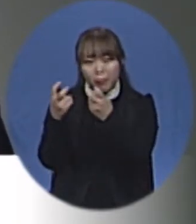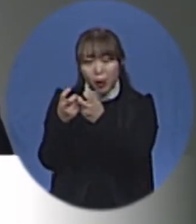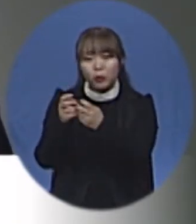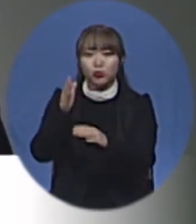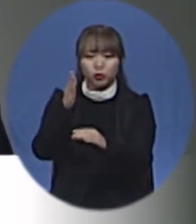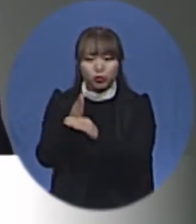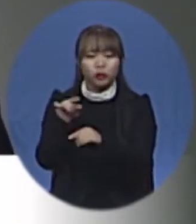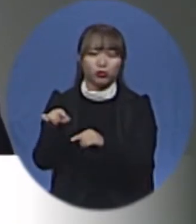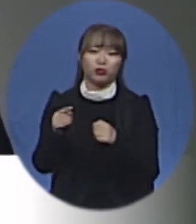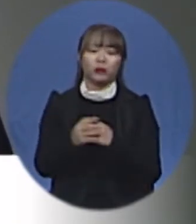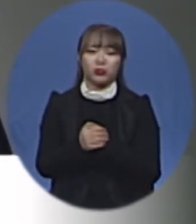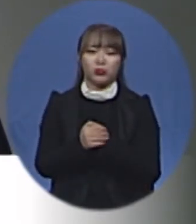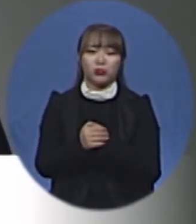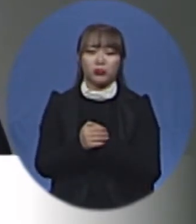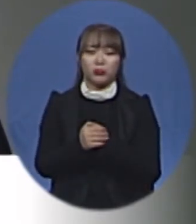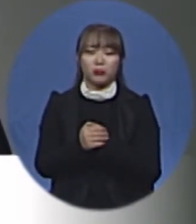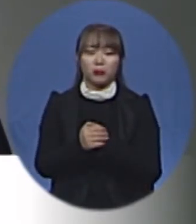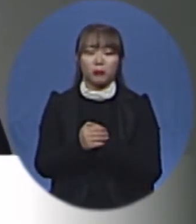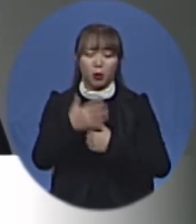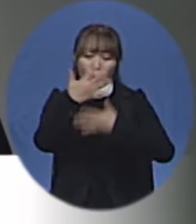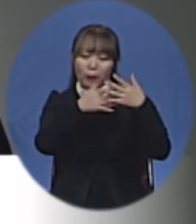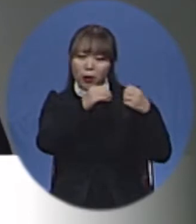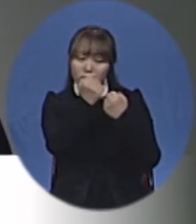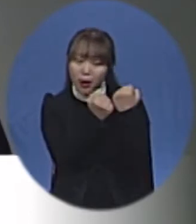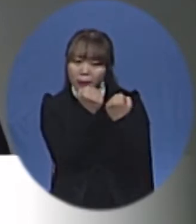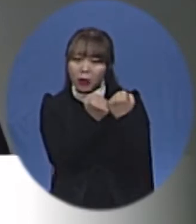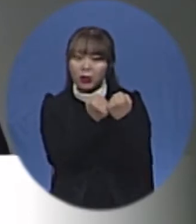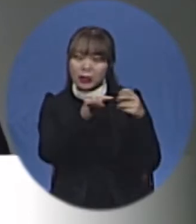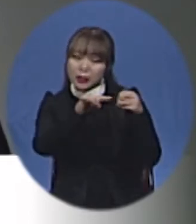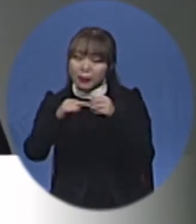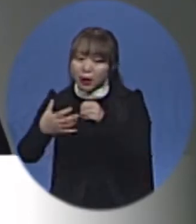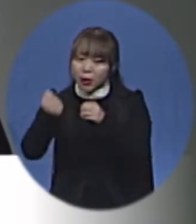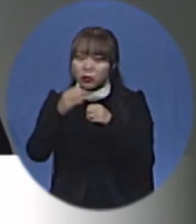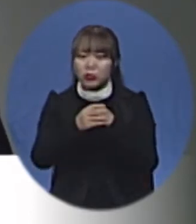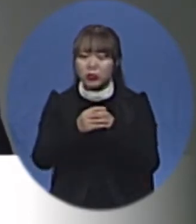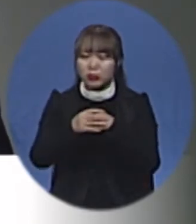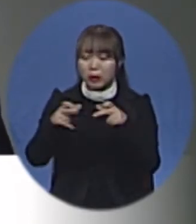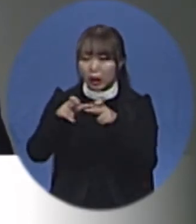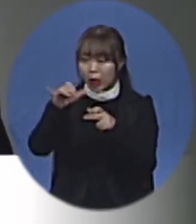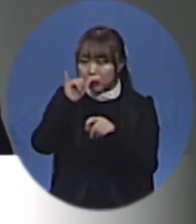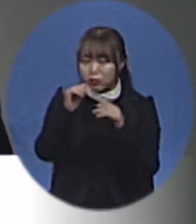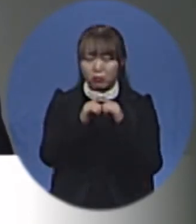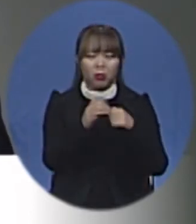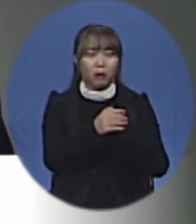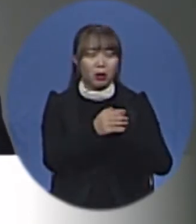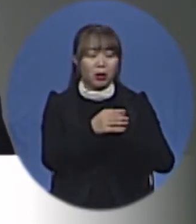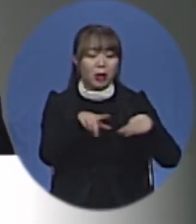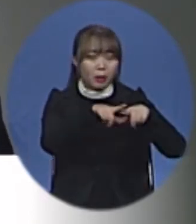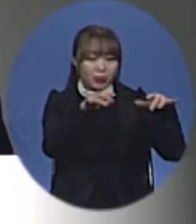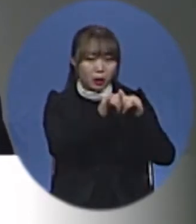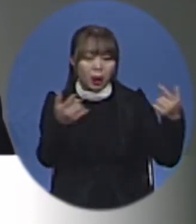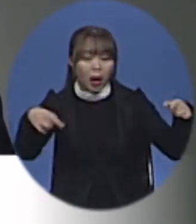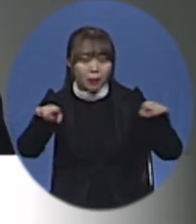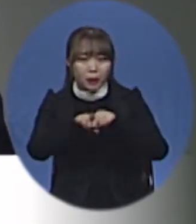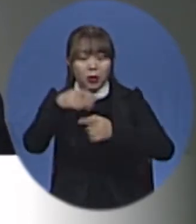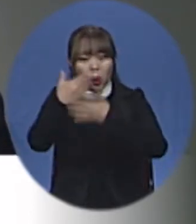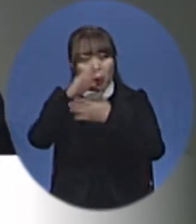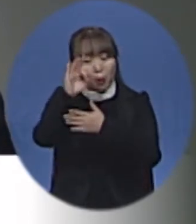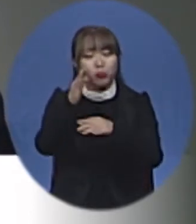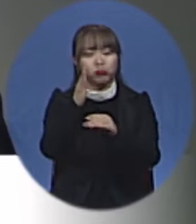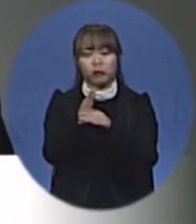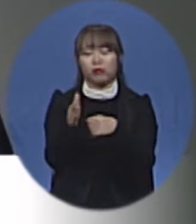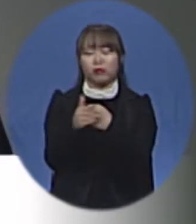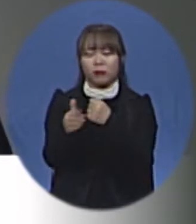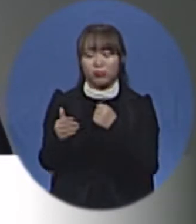방식들을 하고 있어요. 화면 해설이나 자막을 제공해서 장애가 있는 사람이 장애가 없는 사람과 함께 영화관에서 영화를 보고 있거든요.